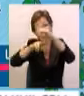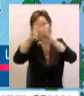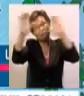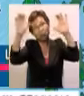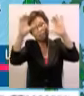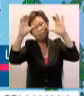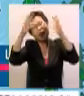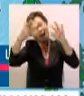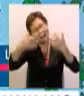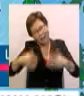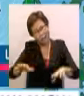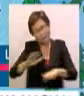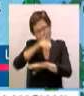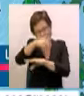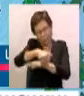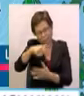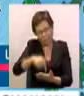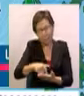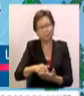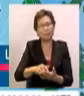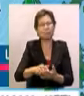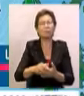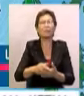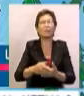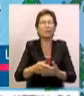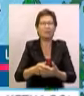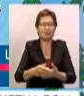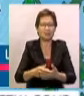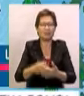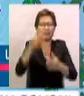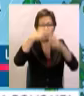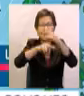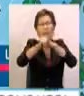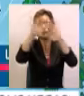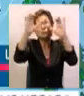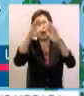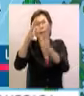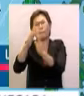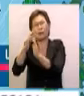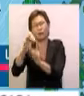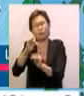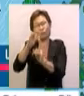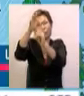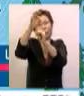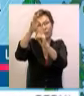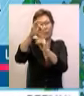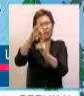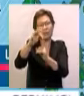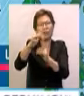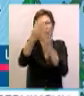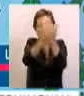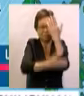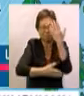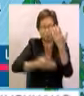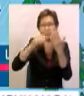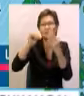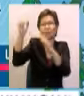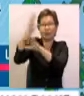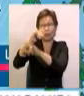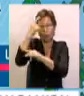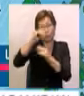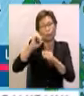saya kongsikan pada malam ini. Berikut pula merupakan ramalan cuaca bagi bandar-bandar utama di seluruh Malaysia